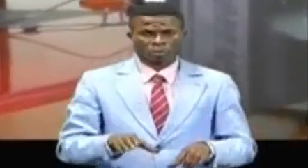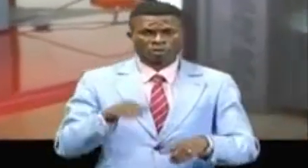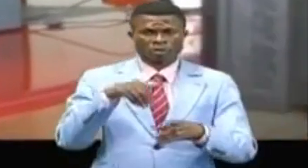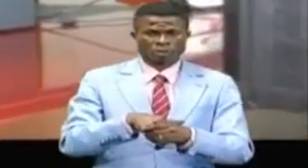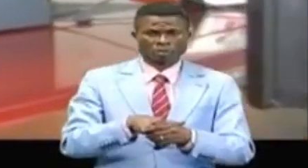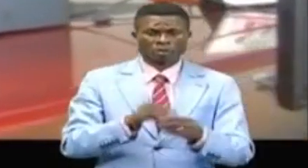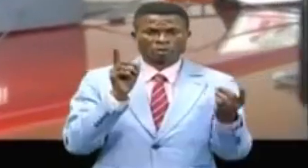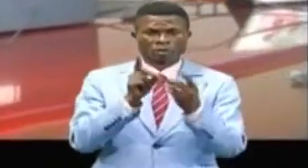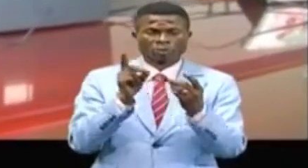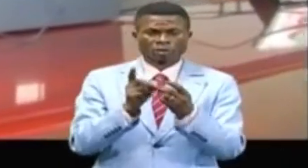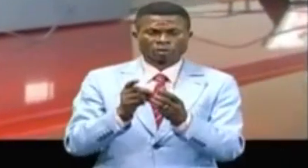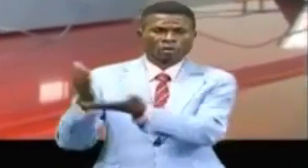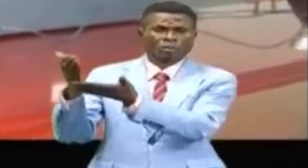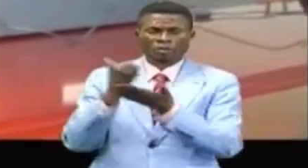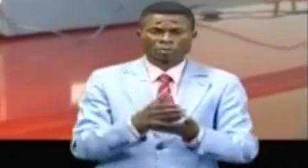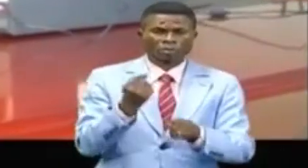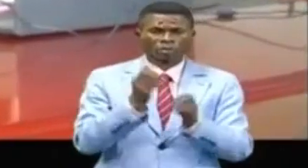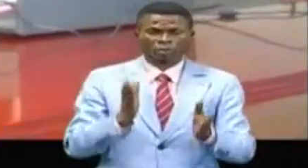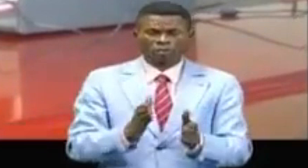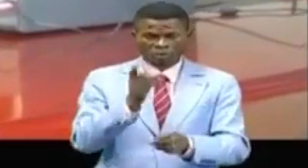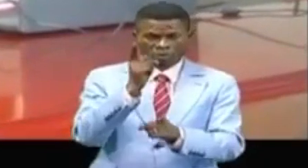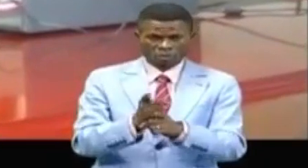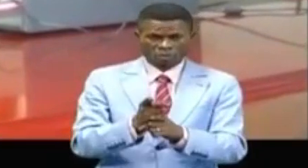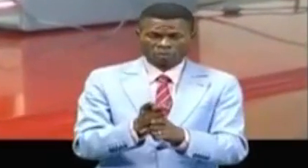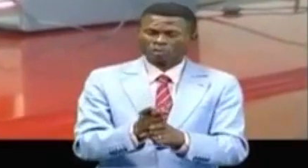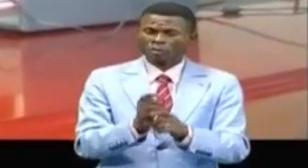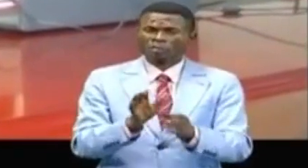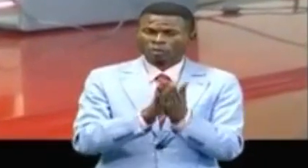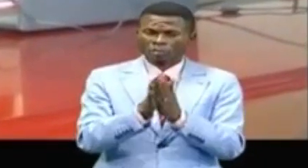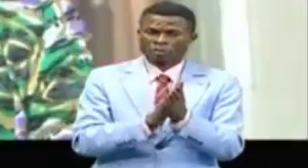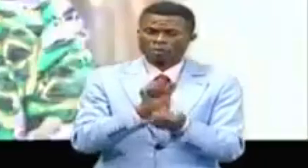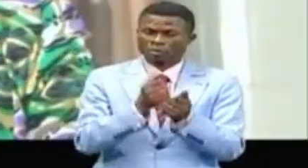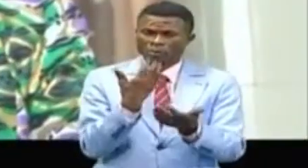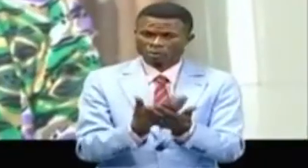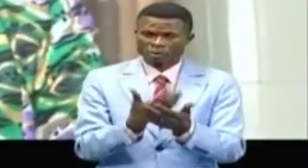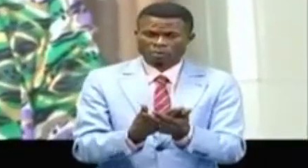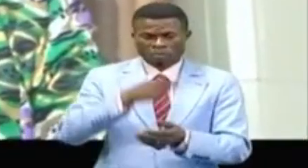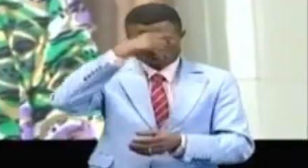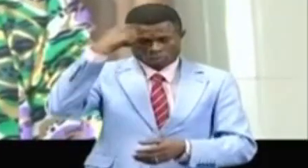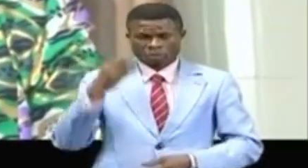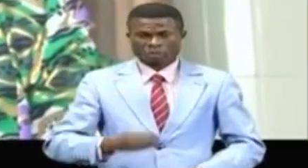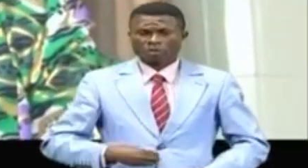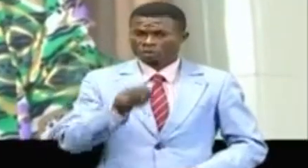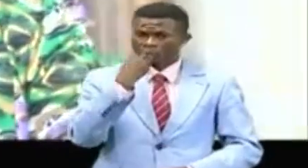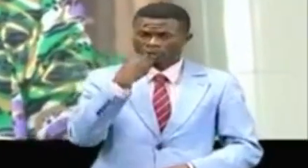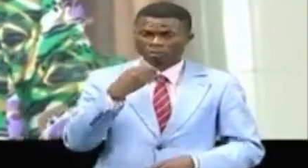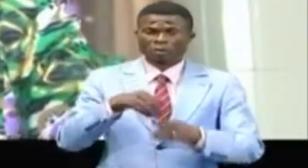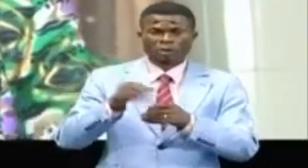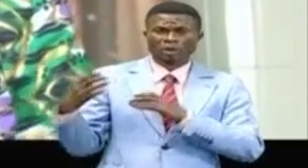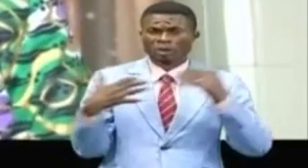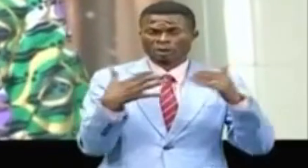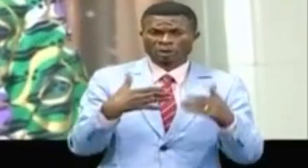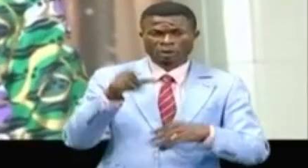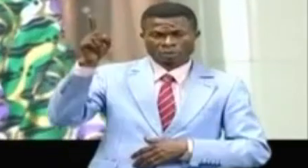une approche d'investissement ciblée et intégrée qui tient compte de l'urgence liée à la crise alimentaire due à la guerre en Ukraine, dont